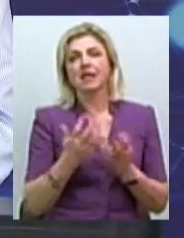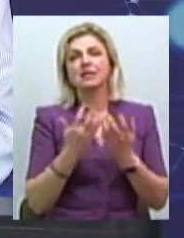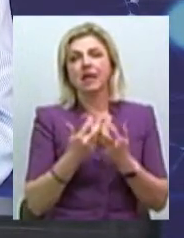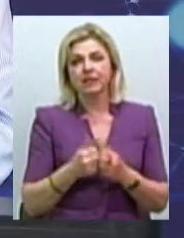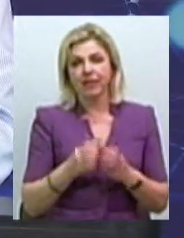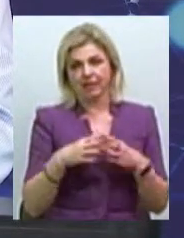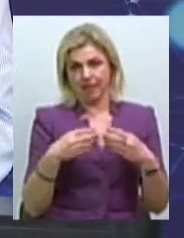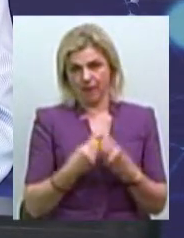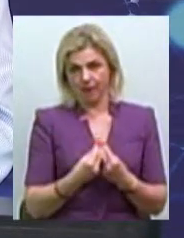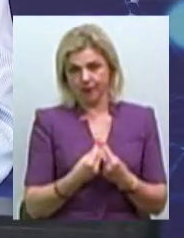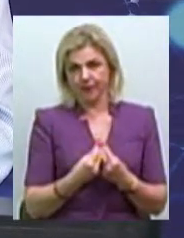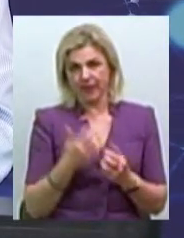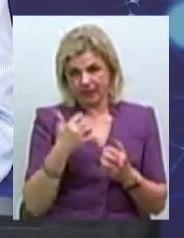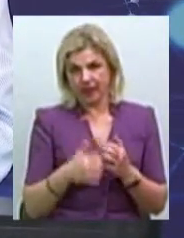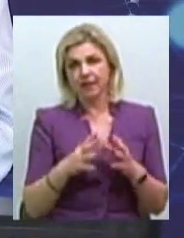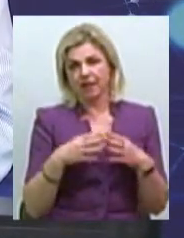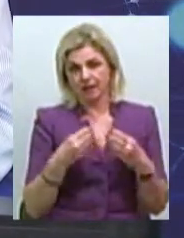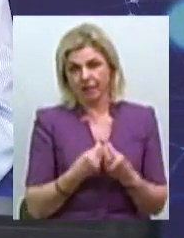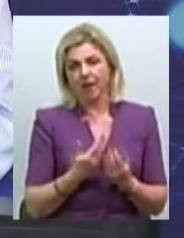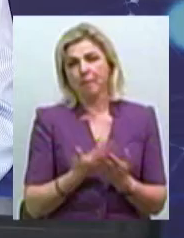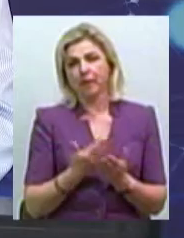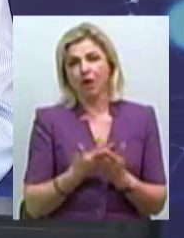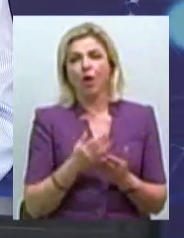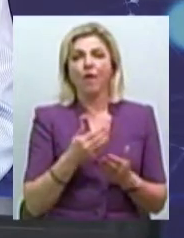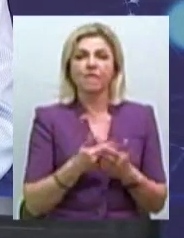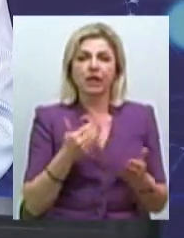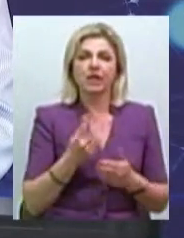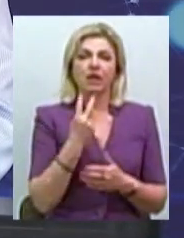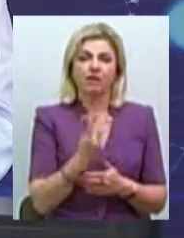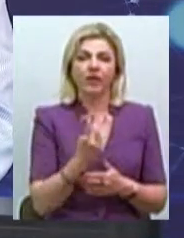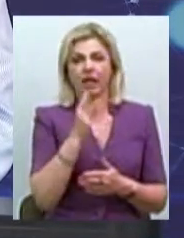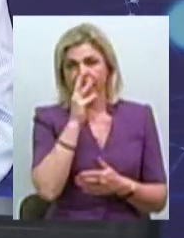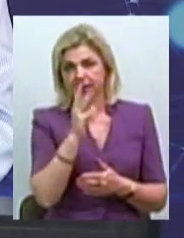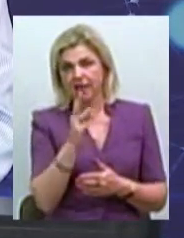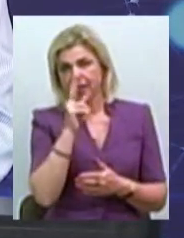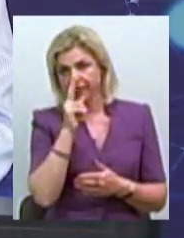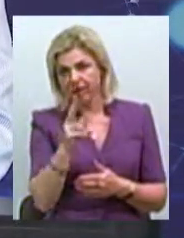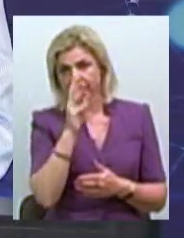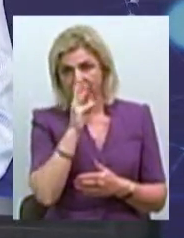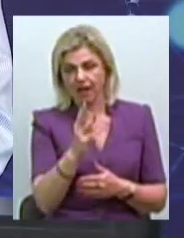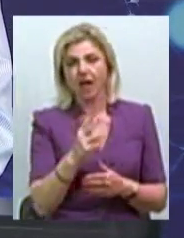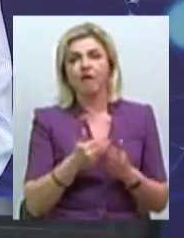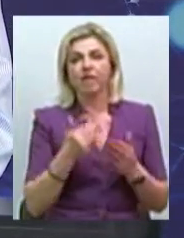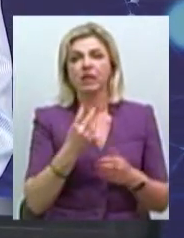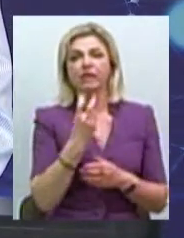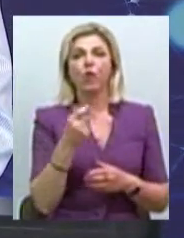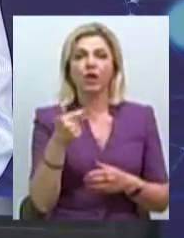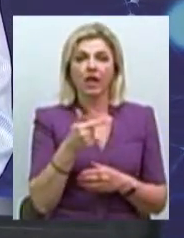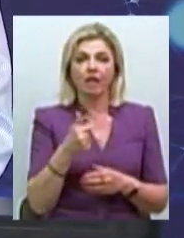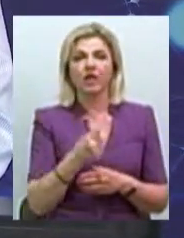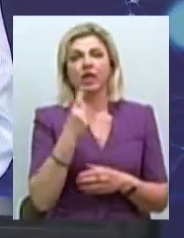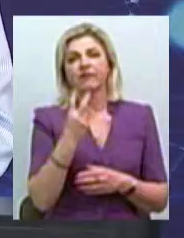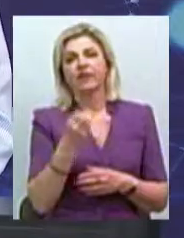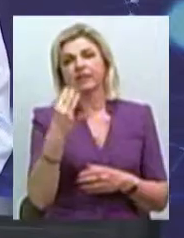середньостатистичної сім'ї. Десь близько від 2-3-місячне споживання, від 200 гривень, 170,